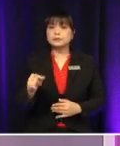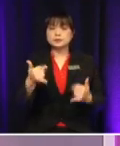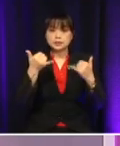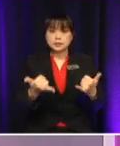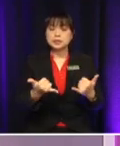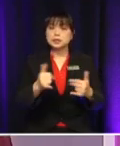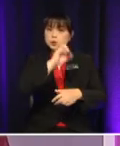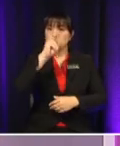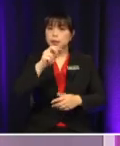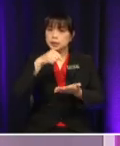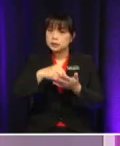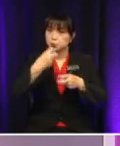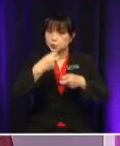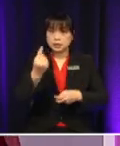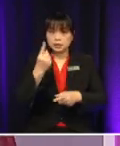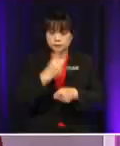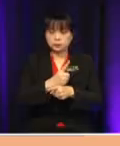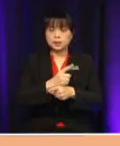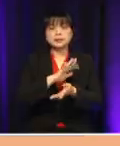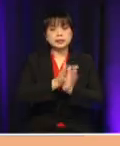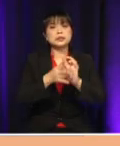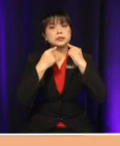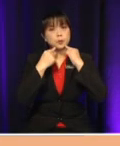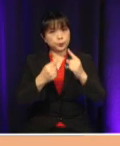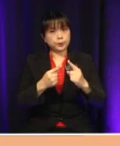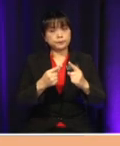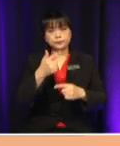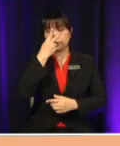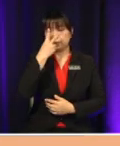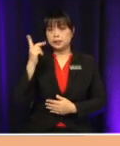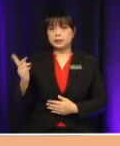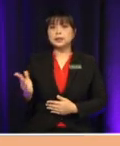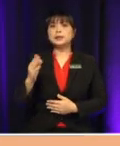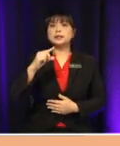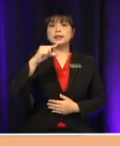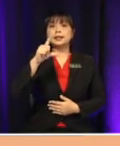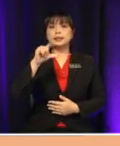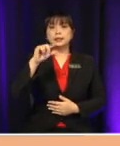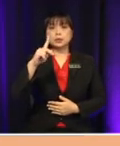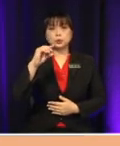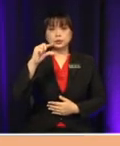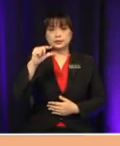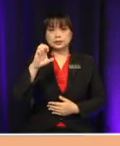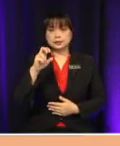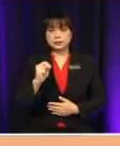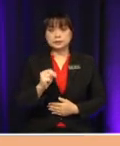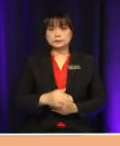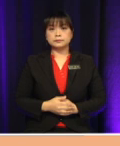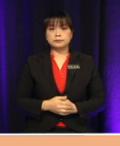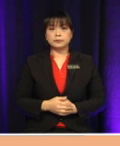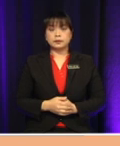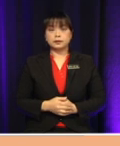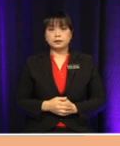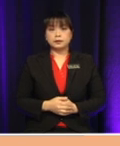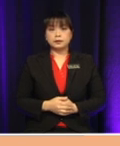tinggi sedikit ya oke jawabannya adalah blackcurgeon kita mempunyai tiga jenis polisakaridae murid-muri semua